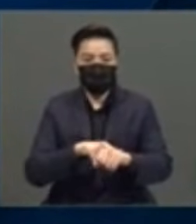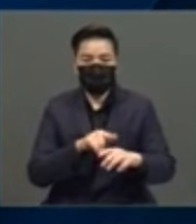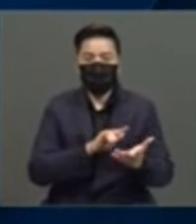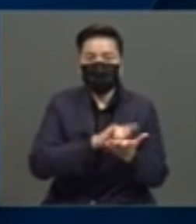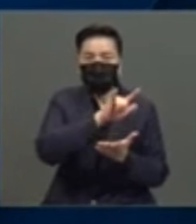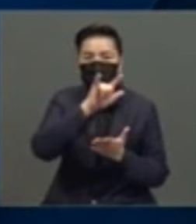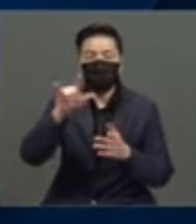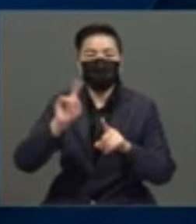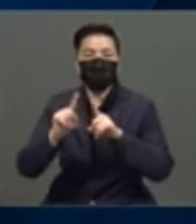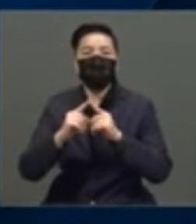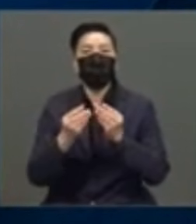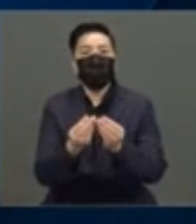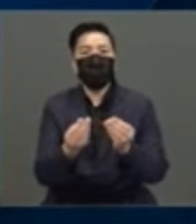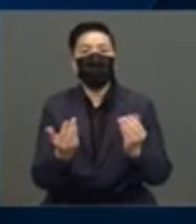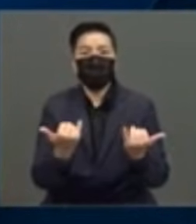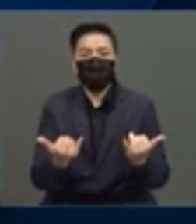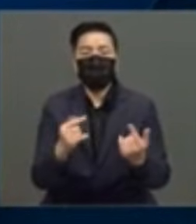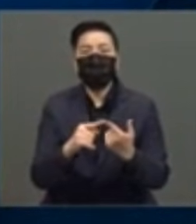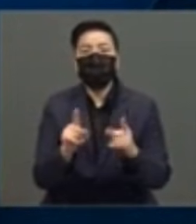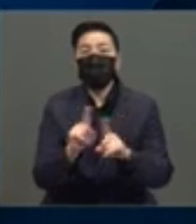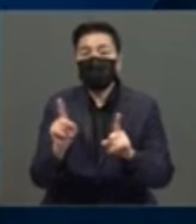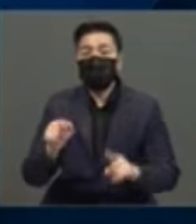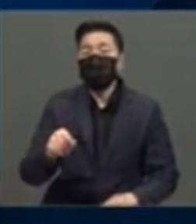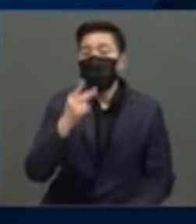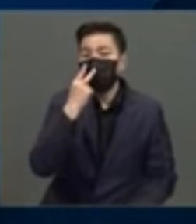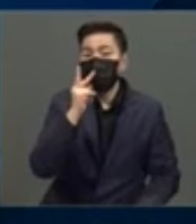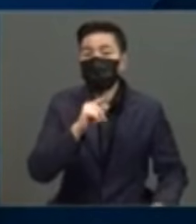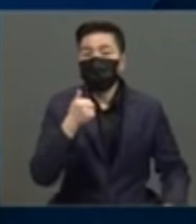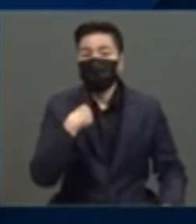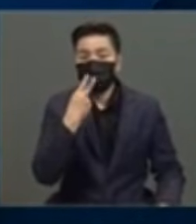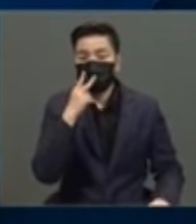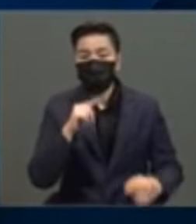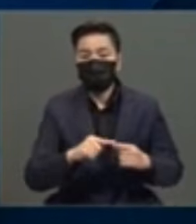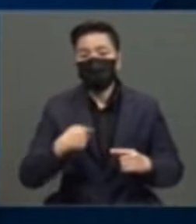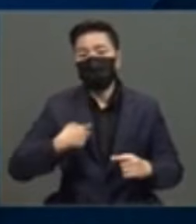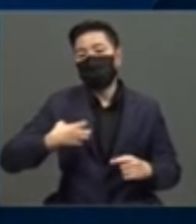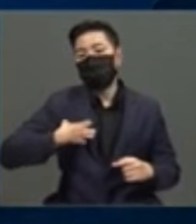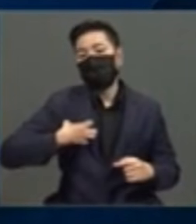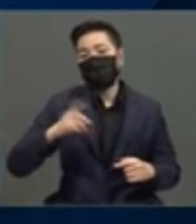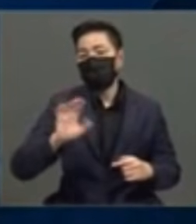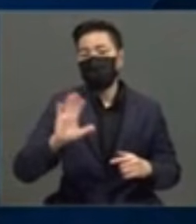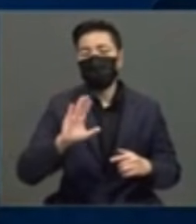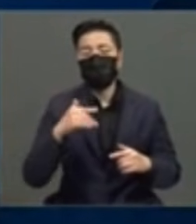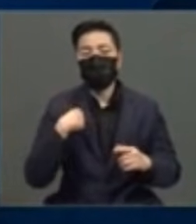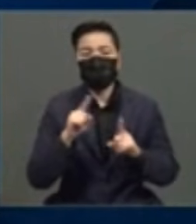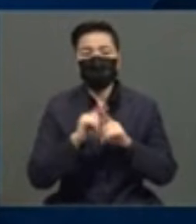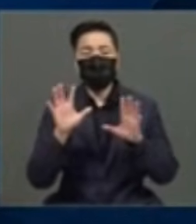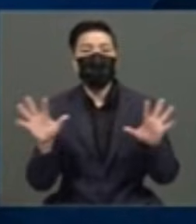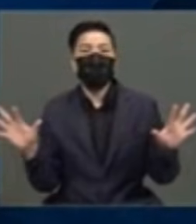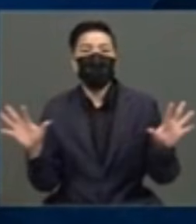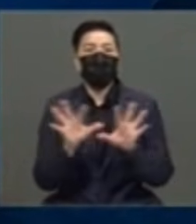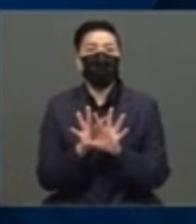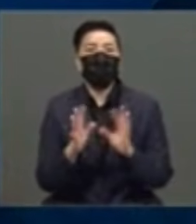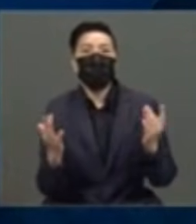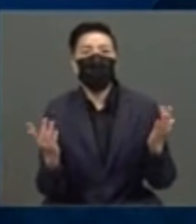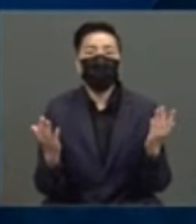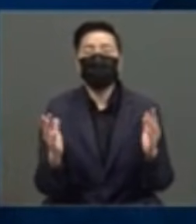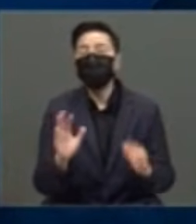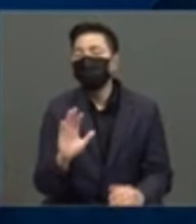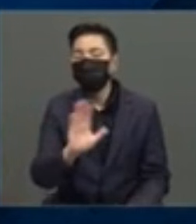การเดินทางตรงนี้ให้ท่านแต่สิ่งที่เราจะเห็นปรากฏการณ์แล้วเราไม่อยากเห็นปรากฏการณ์นั้นก็คือท่านไปออกันท่าน